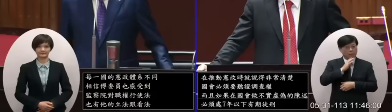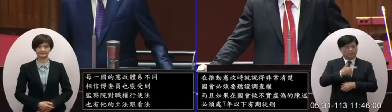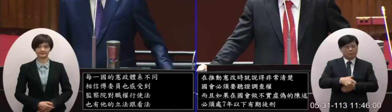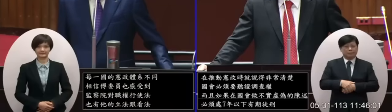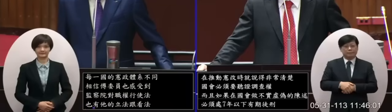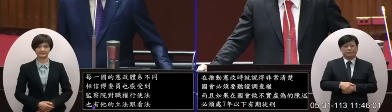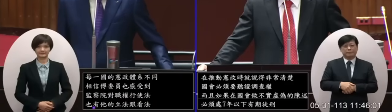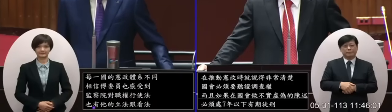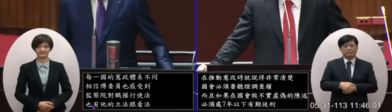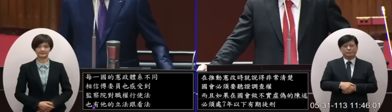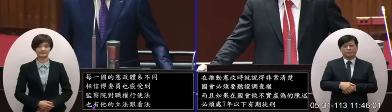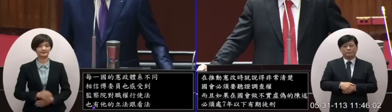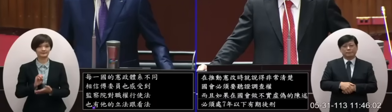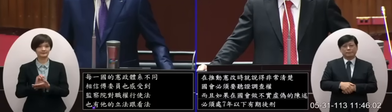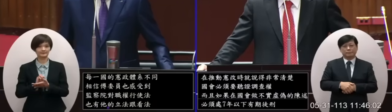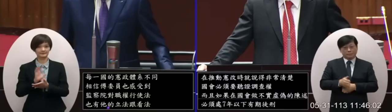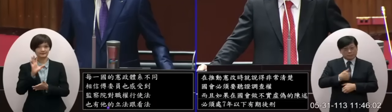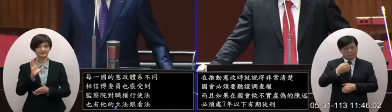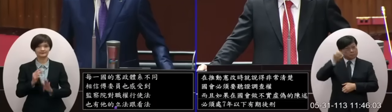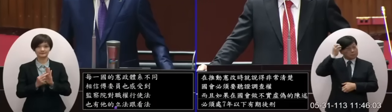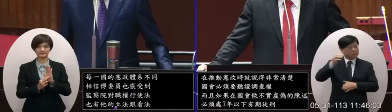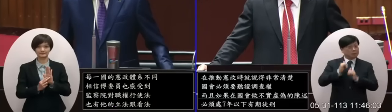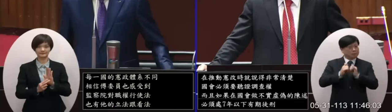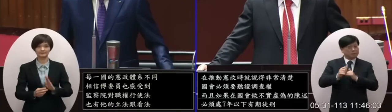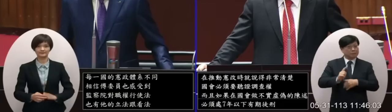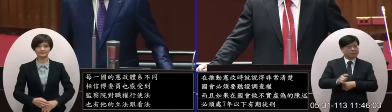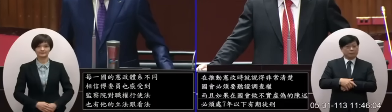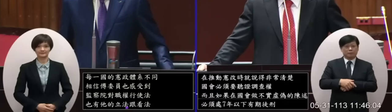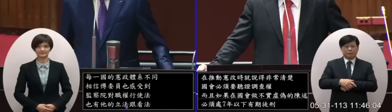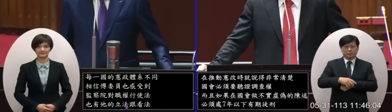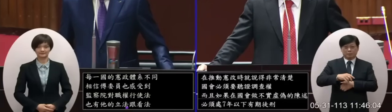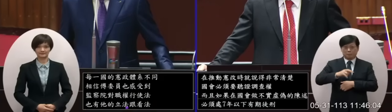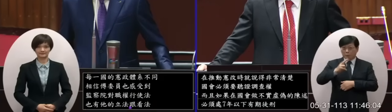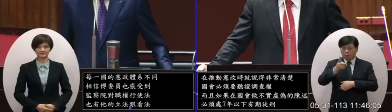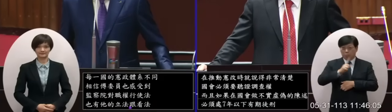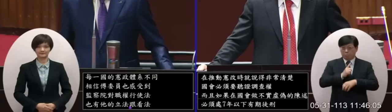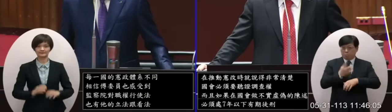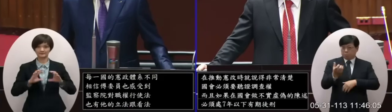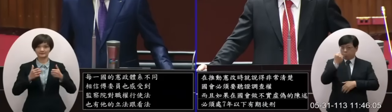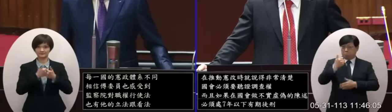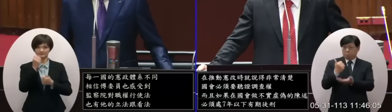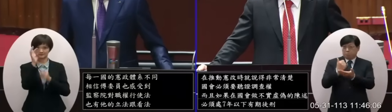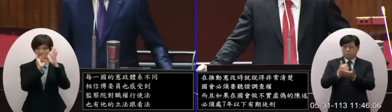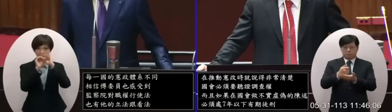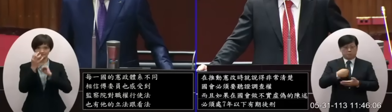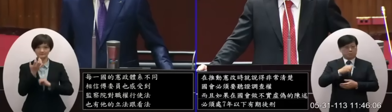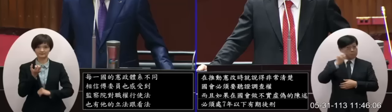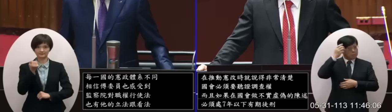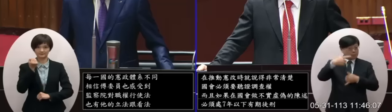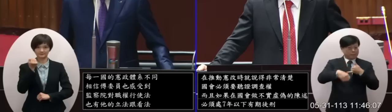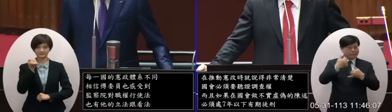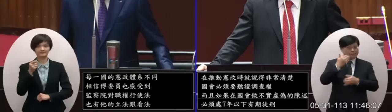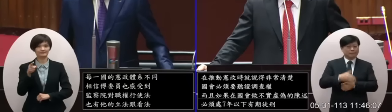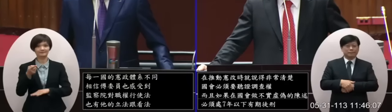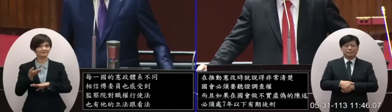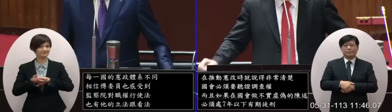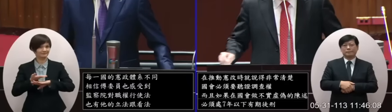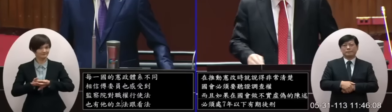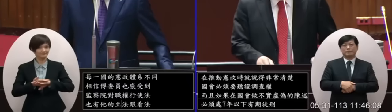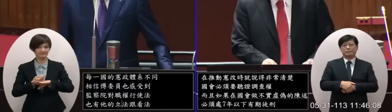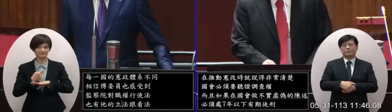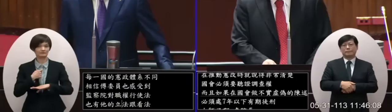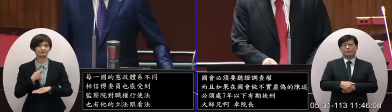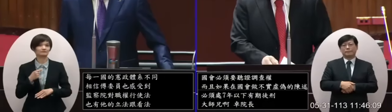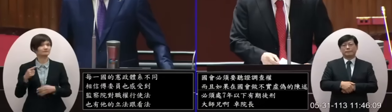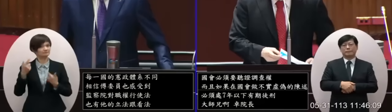吗？ 跟委 员报告，还是忘记了人民，还是得了权力 国会的调查权 忘了自己是谁？ 您放心，我绝